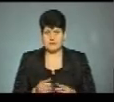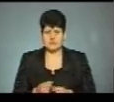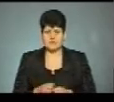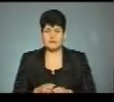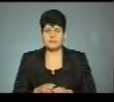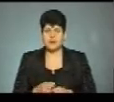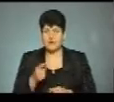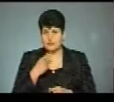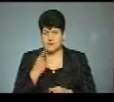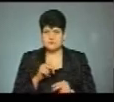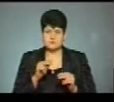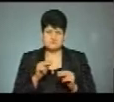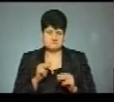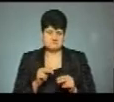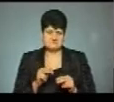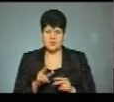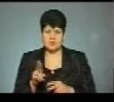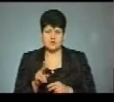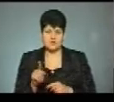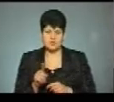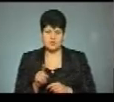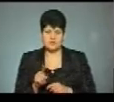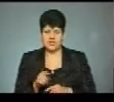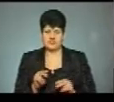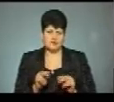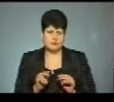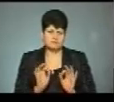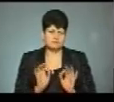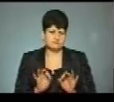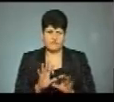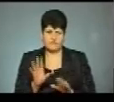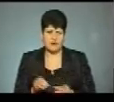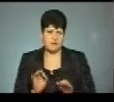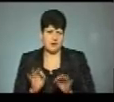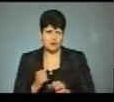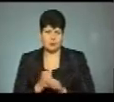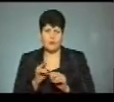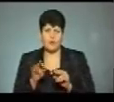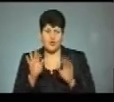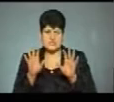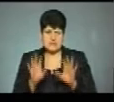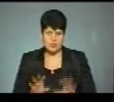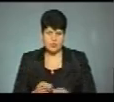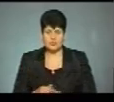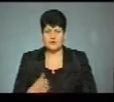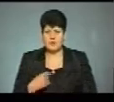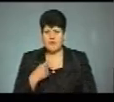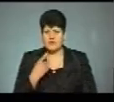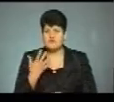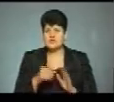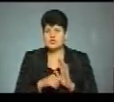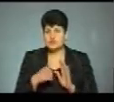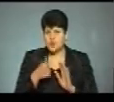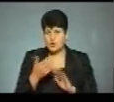оправдовувати беркут, що вони там досить чесні, правильні і все робили по закону. Я ще говорив 6 років назад,